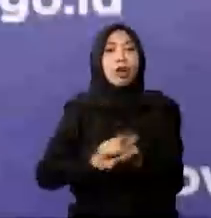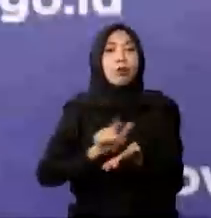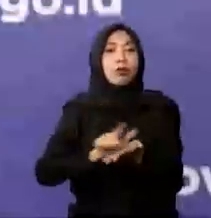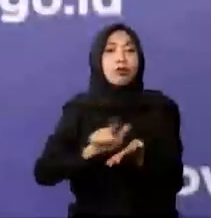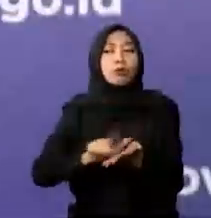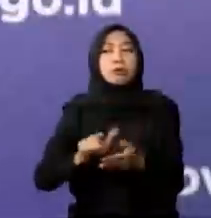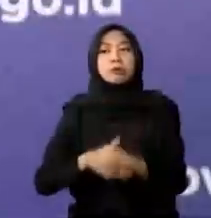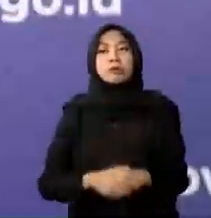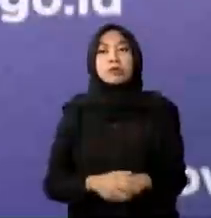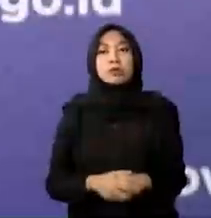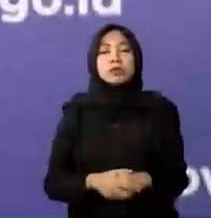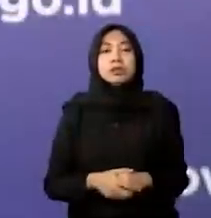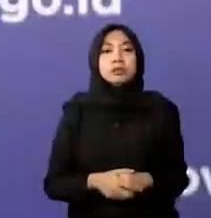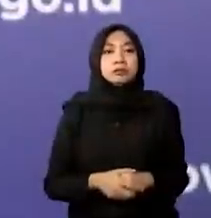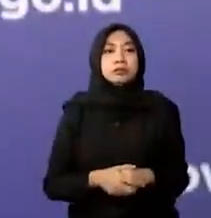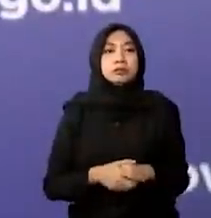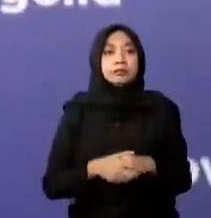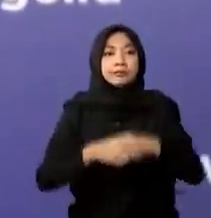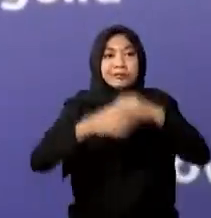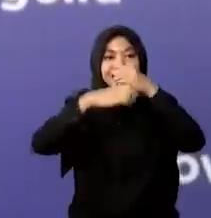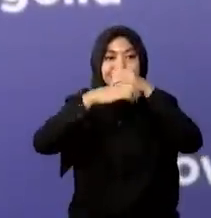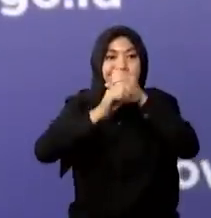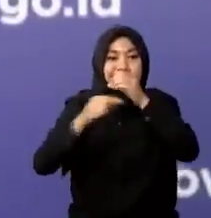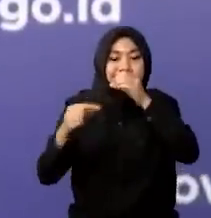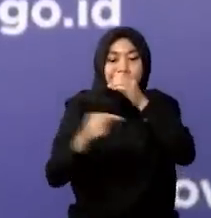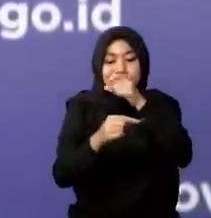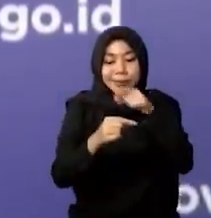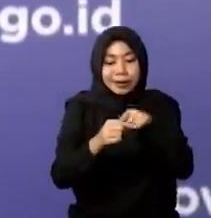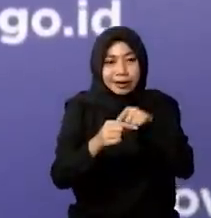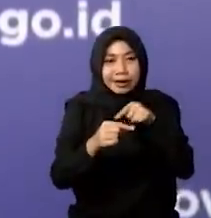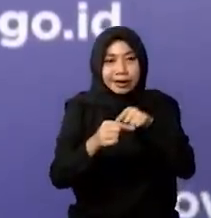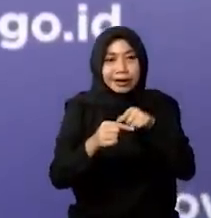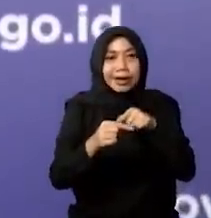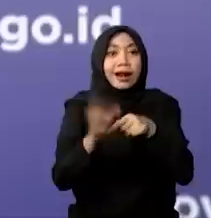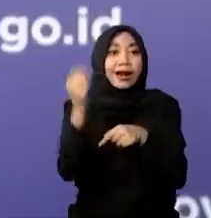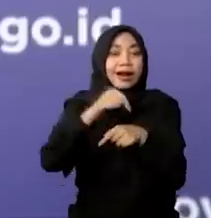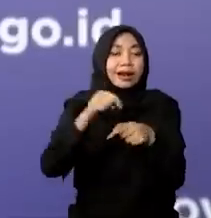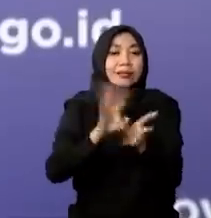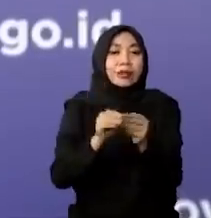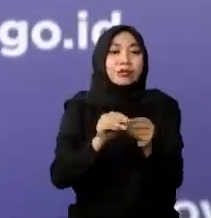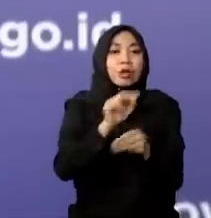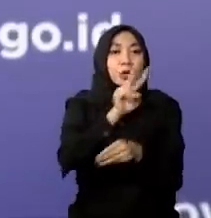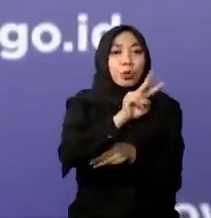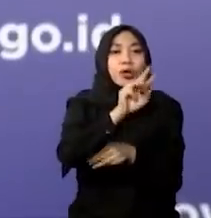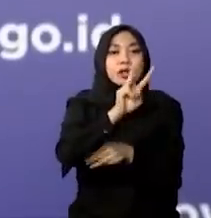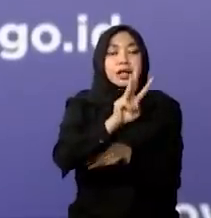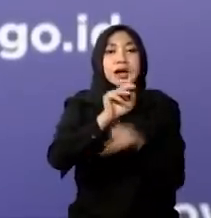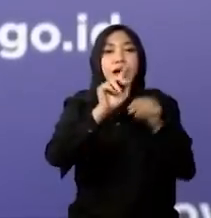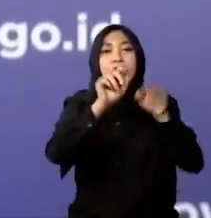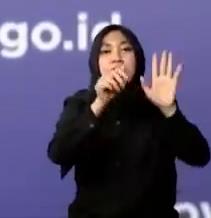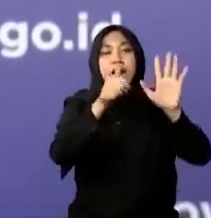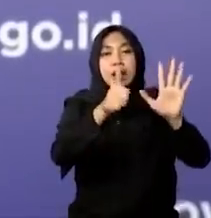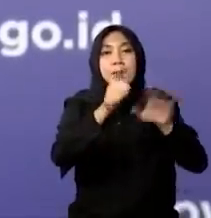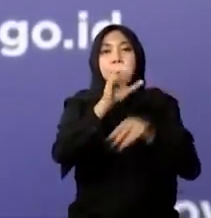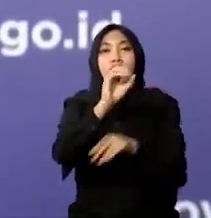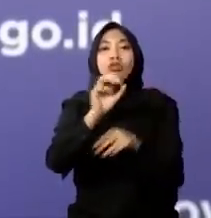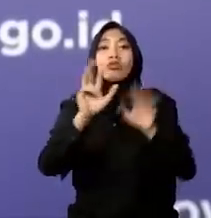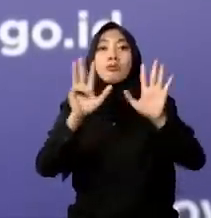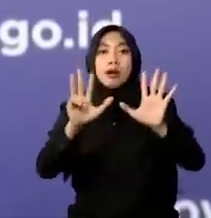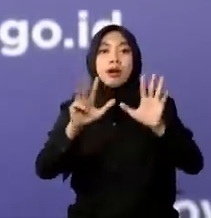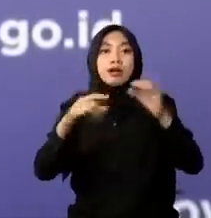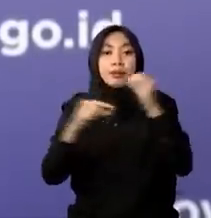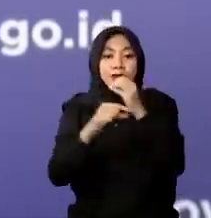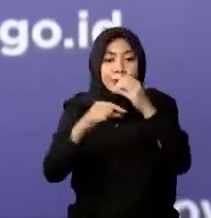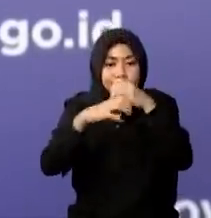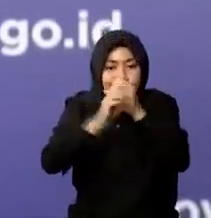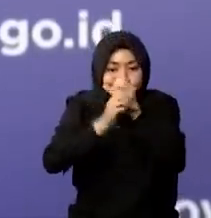setelah melaksanakan pemeriksaan spesimen dua hari ini sebanyak 23600 9 spesimen